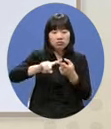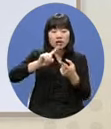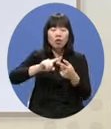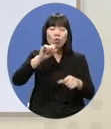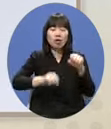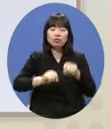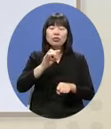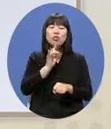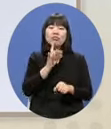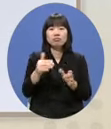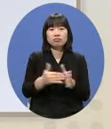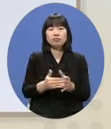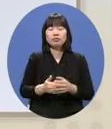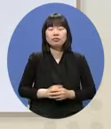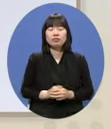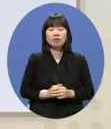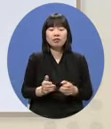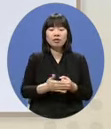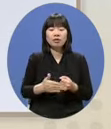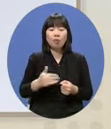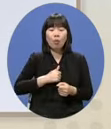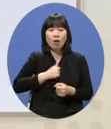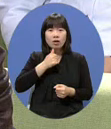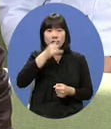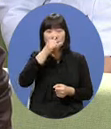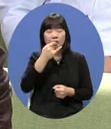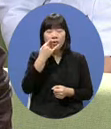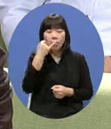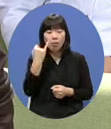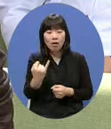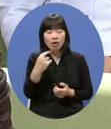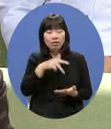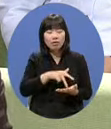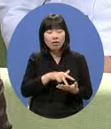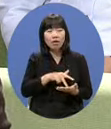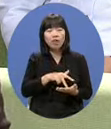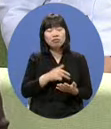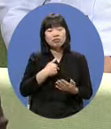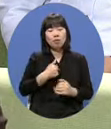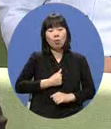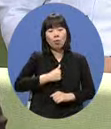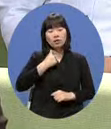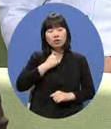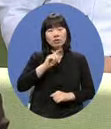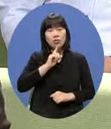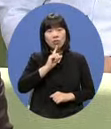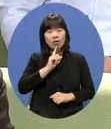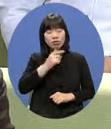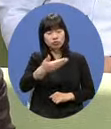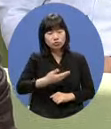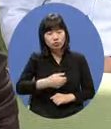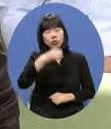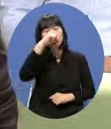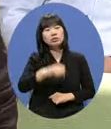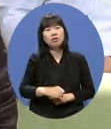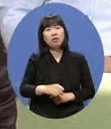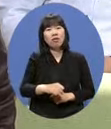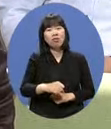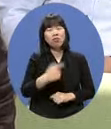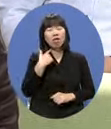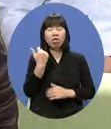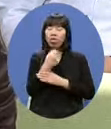행동을 해요 그러니까 화나면 엄마 같에서는 이렇게 어 나 화났어요라고 말해 주면 좋겠는데 흥 막